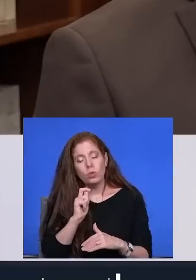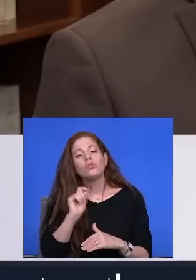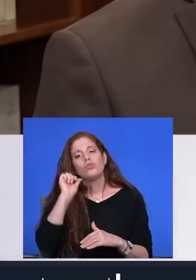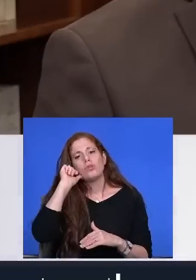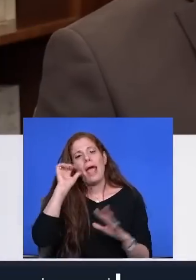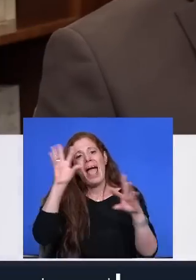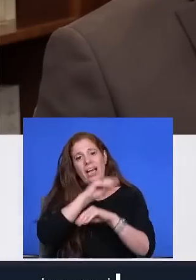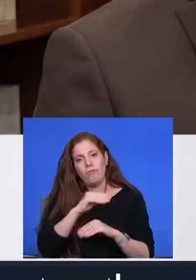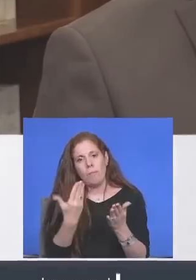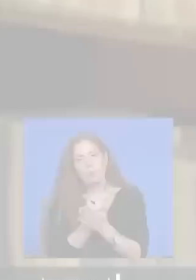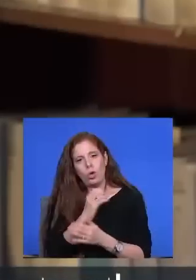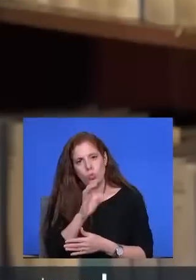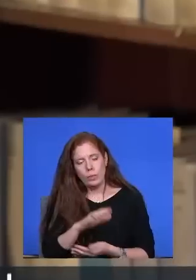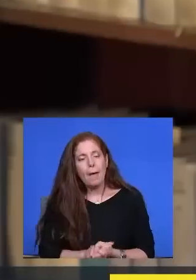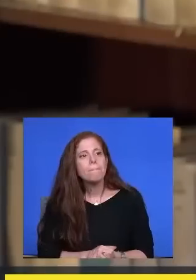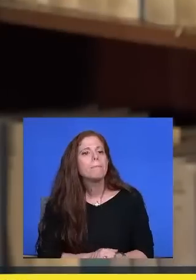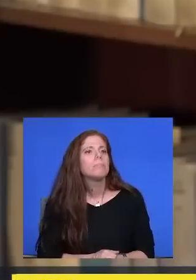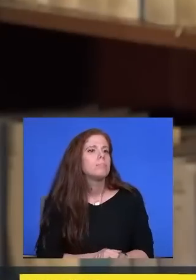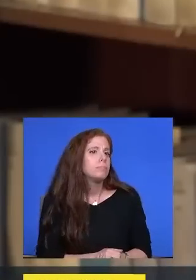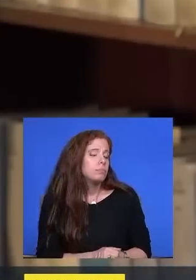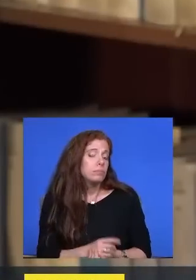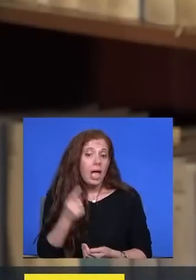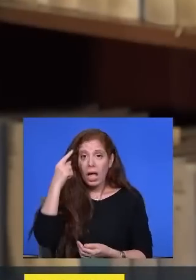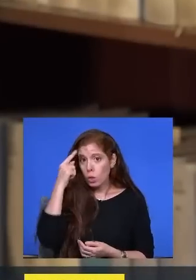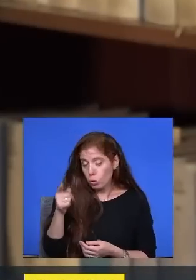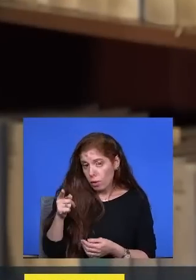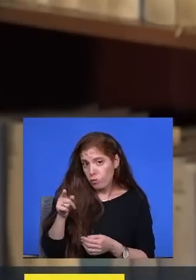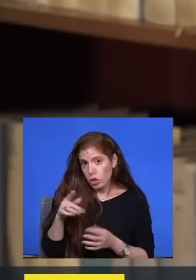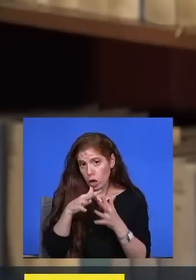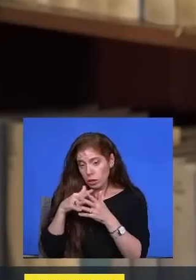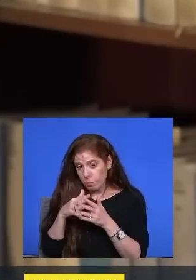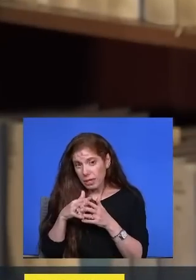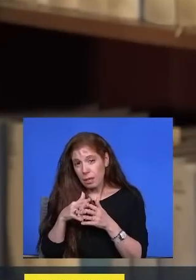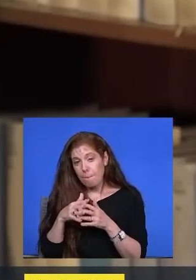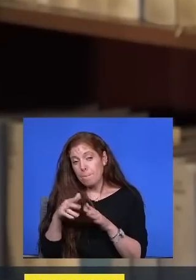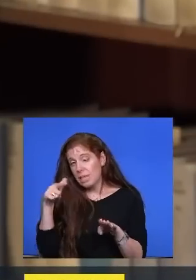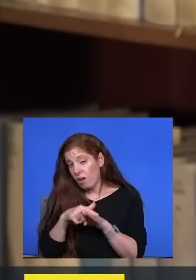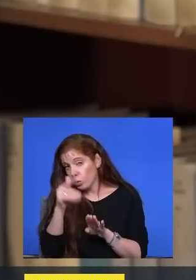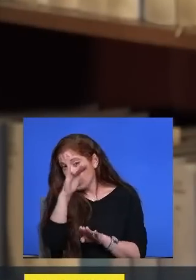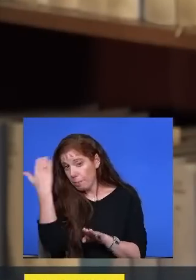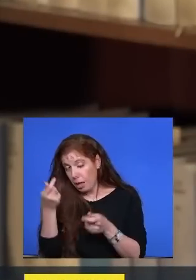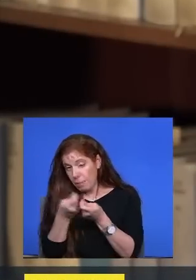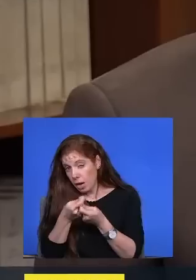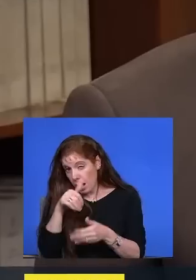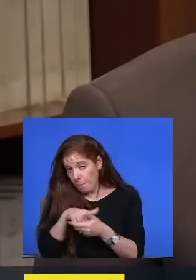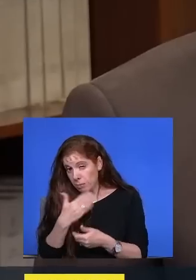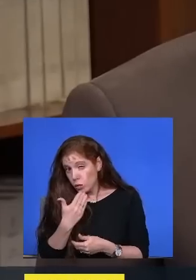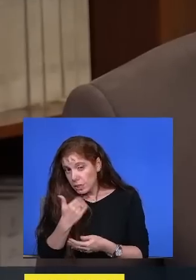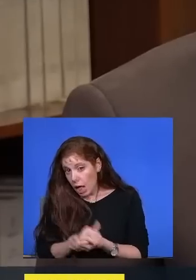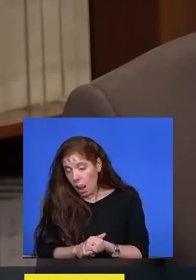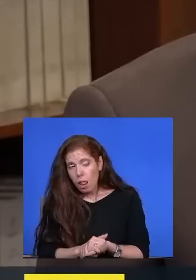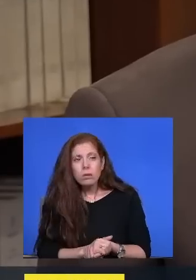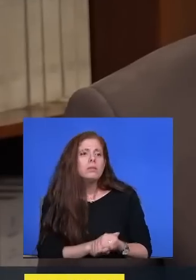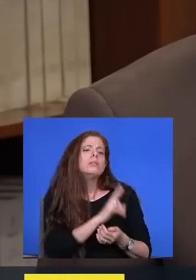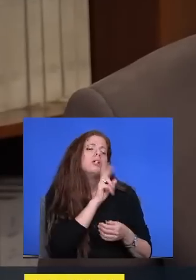הערב במהדורה. אתה חושב שארצות הברית מתערבת בעיניך יתר על המידה בענייני הפנים של ישראל? יש כאן סוג של